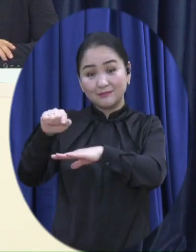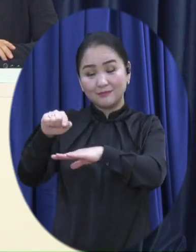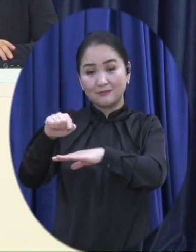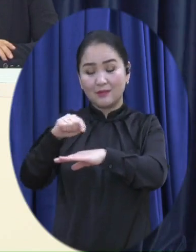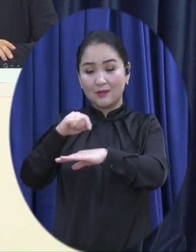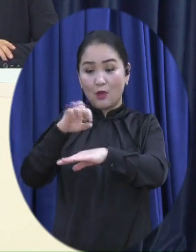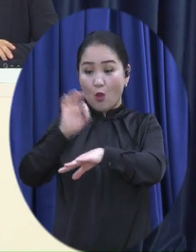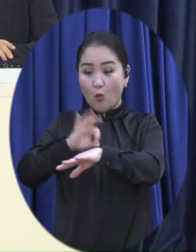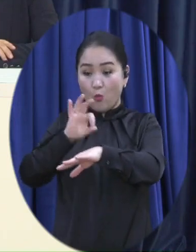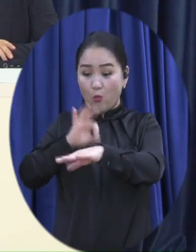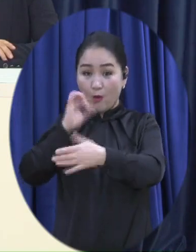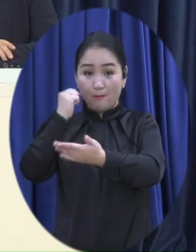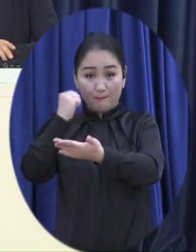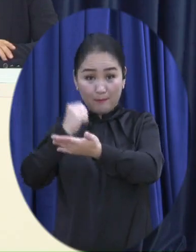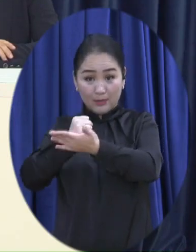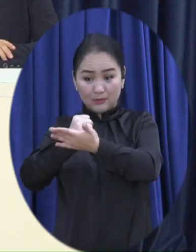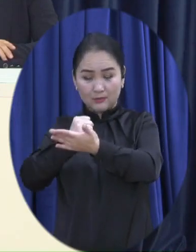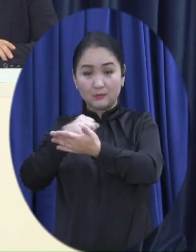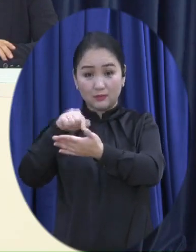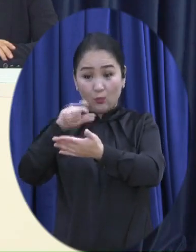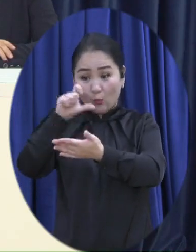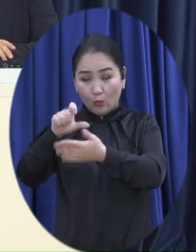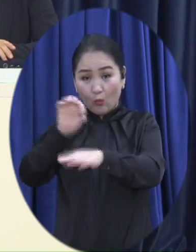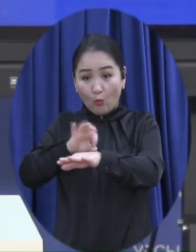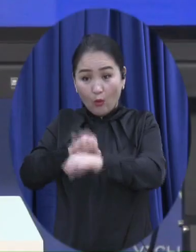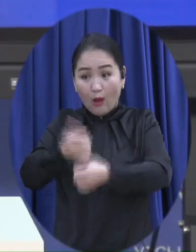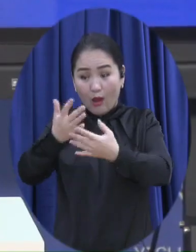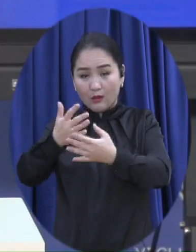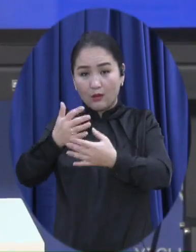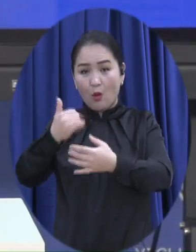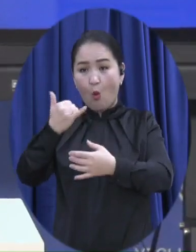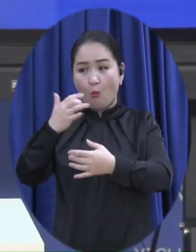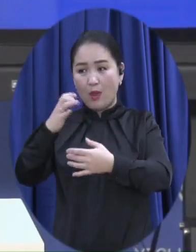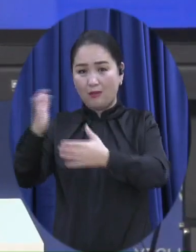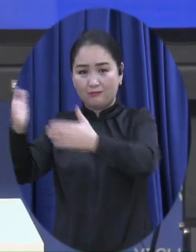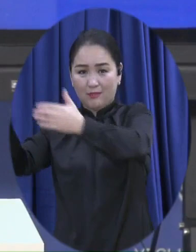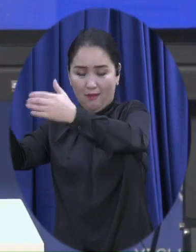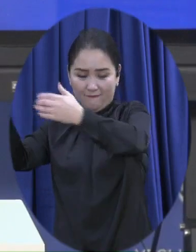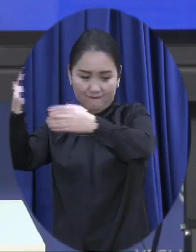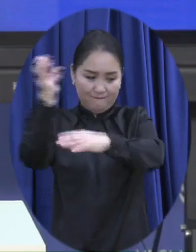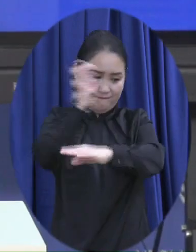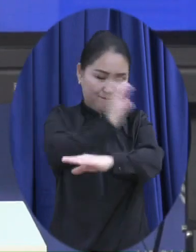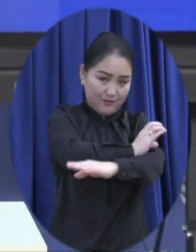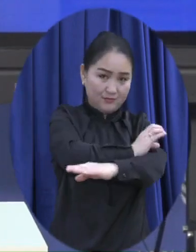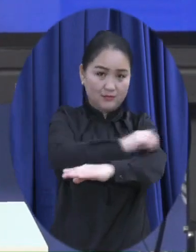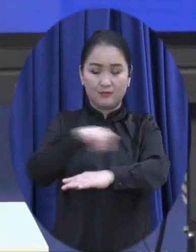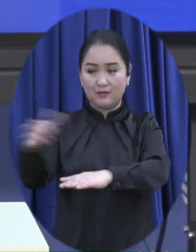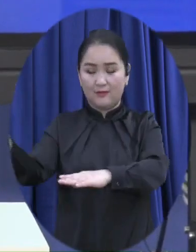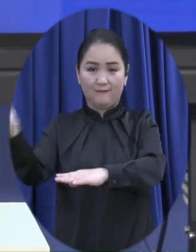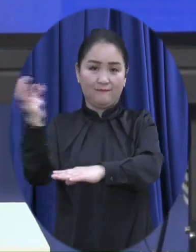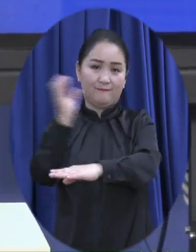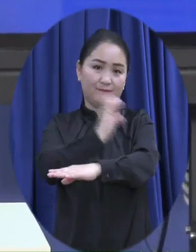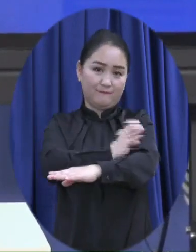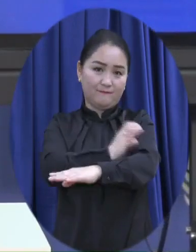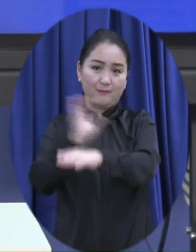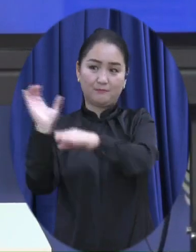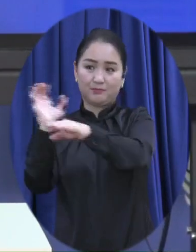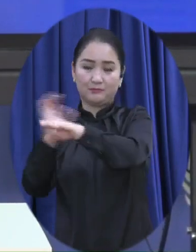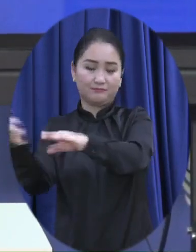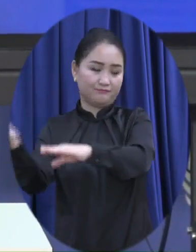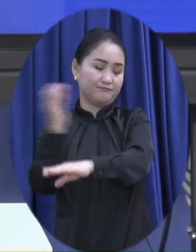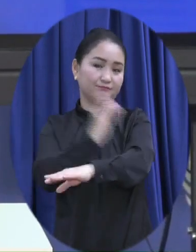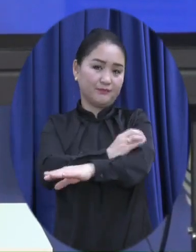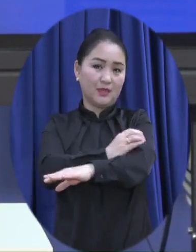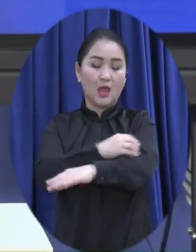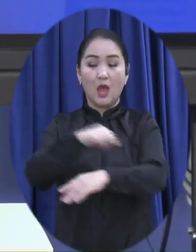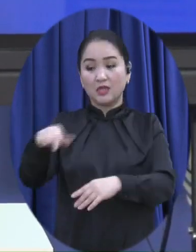батлагдсан тохиолдлыг Улаанбаатар хот руу тээвэрлэж ирж эмчилж байгаа. Тэгэхээр тэнд ажиллаж байгаа эмч суулгагч нь бол батлагдсан тохиолдол дээр ажиллаагүй